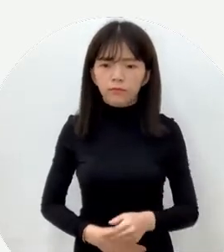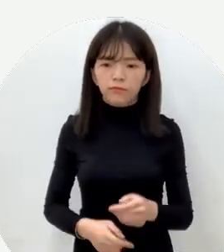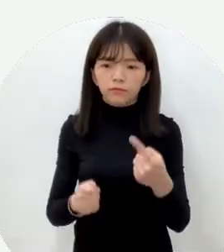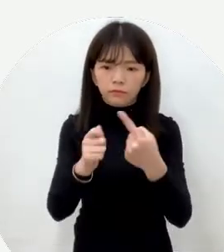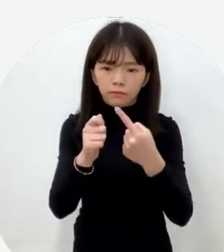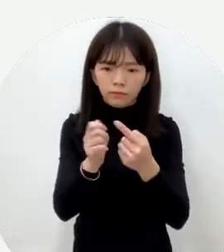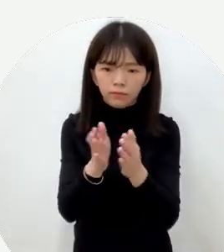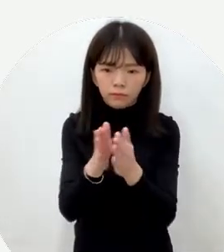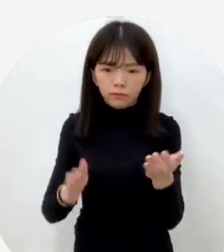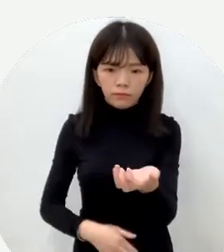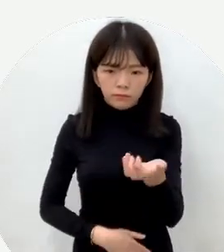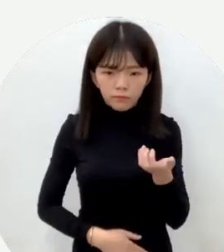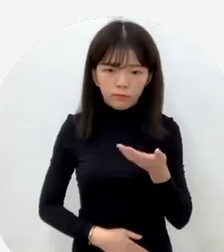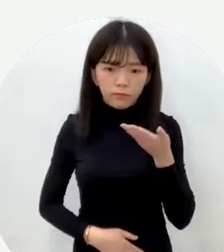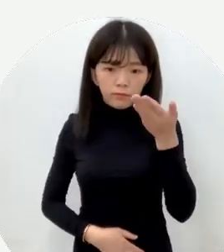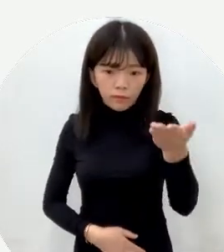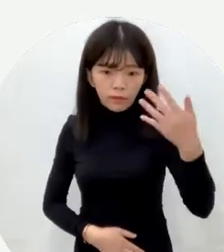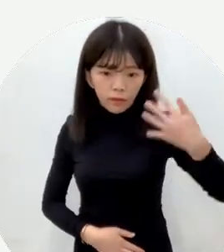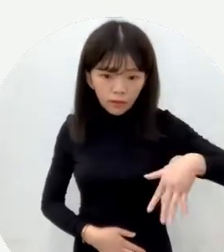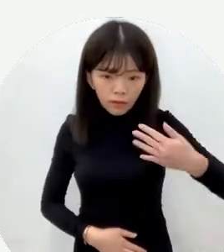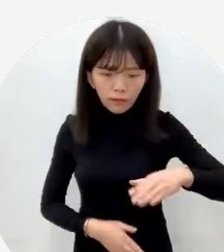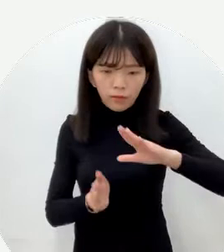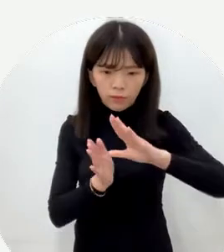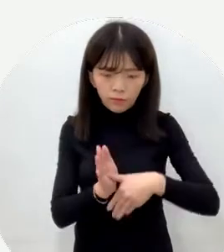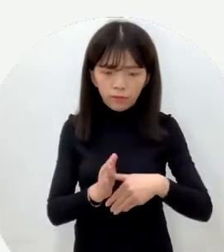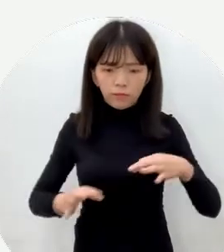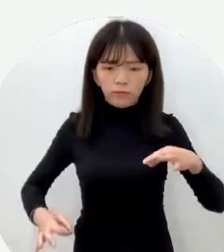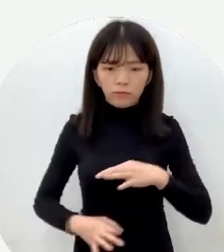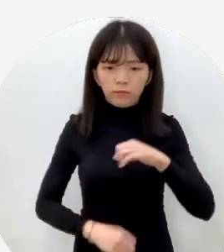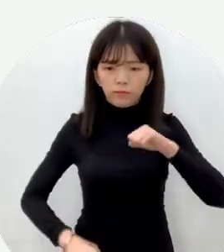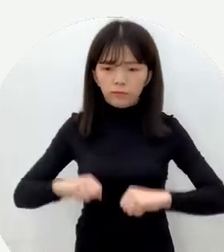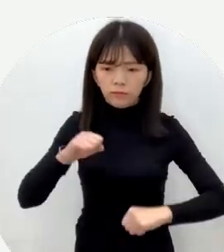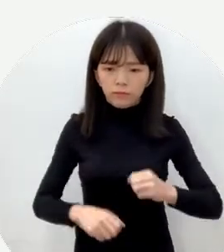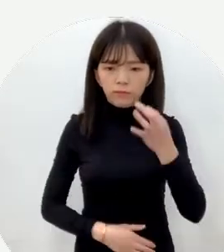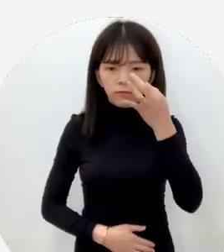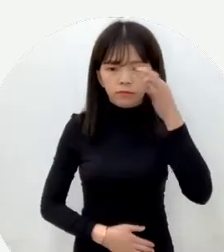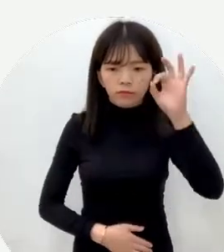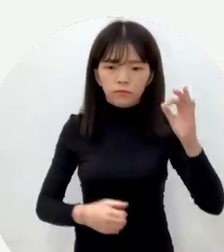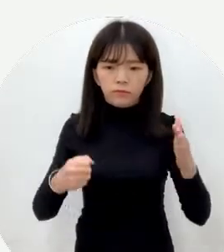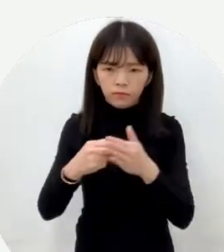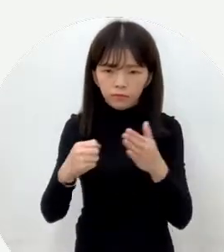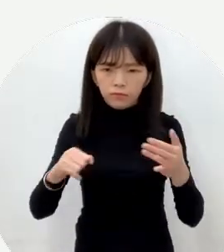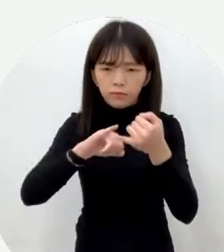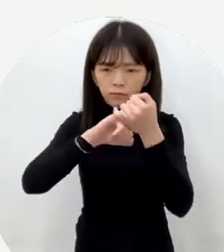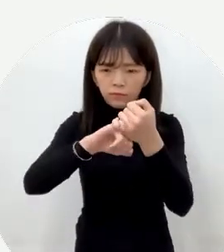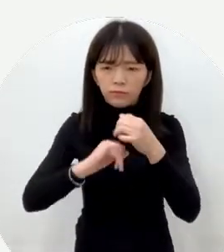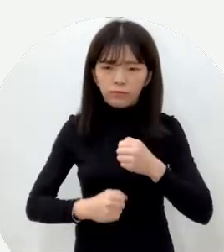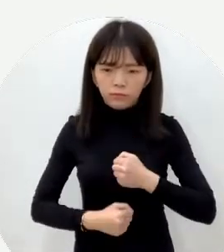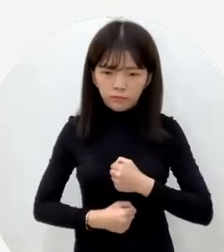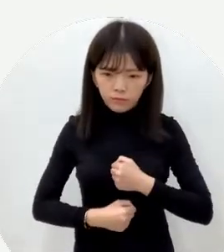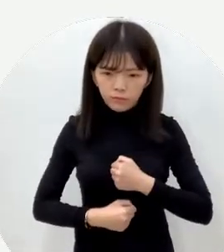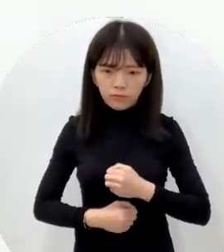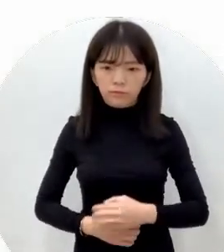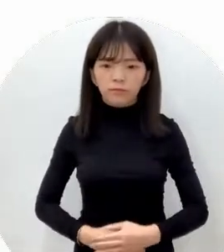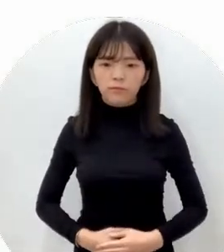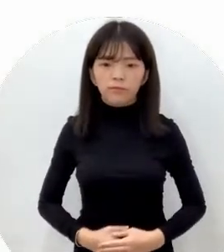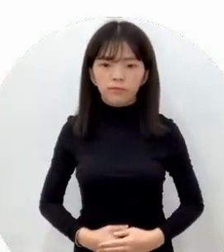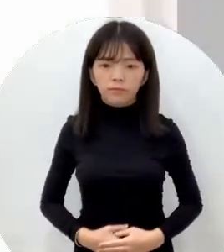1교시 시작 전에 제출하지 않았을 경우엔 부정행위로 간주되므로 반드시 주의해야 합니다.